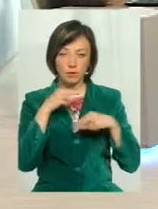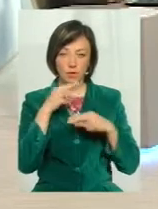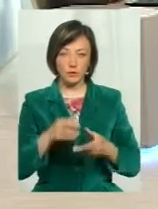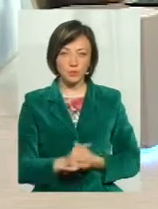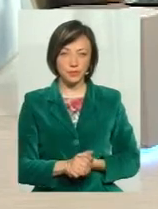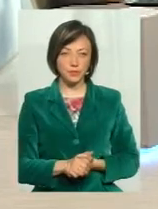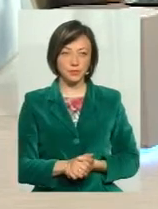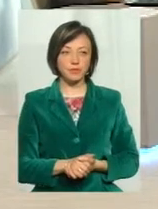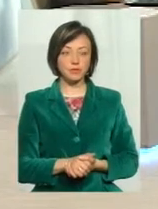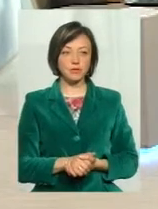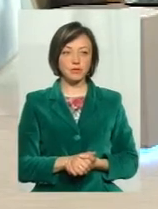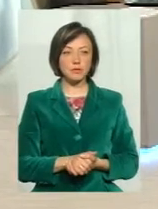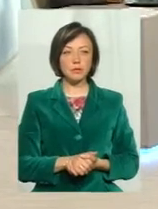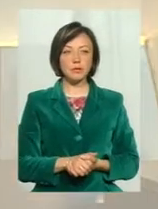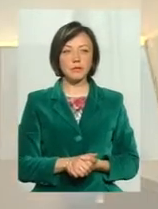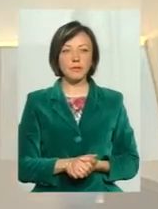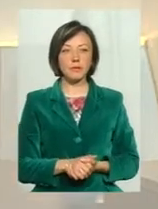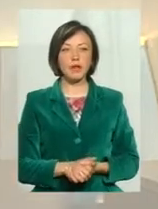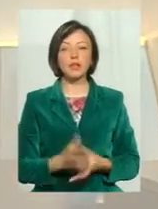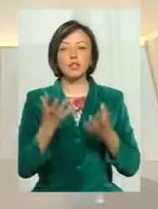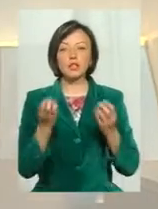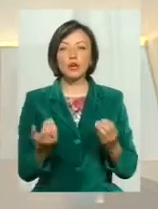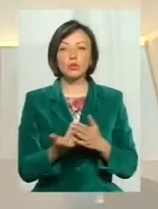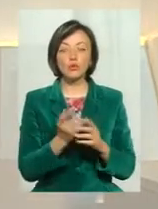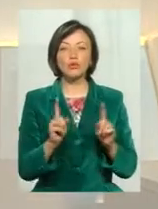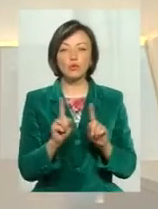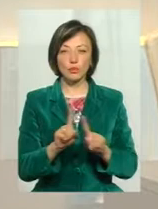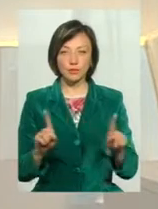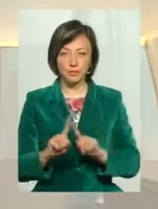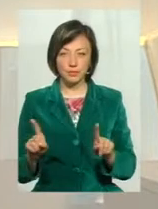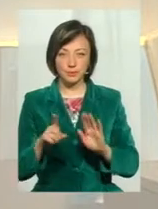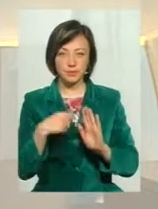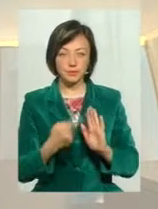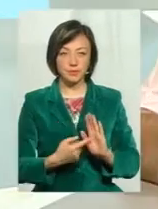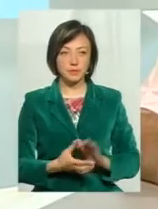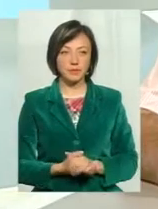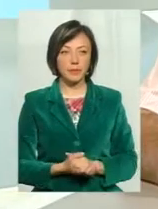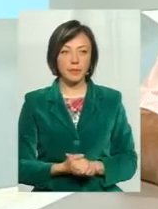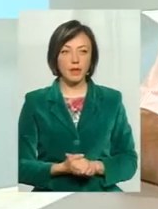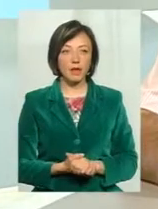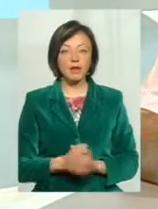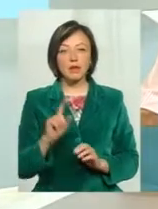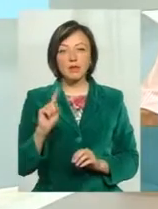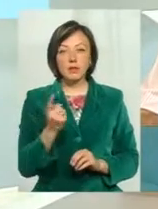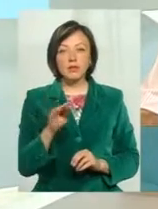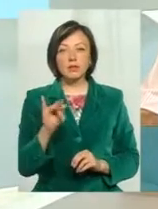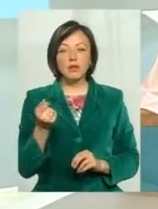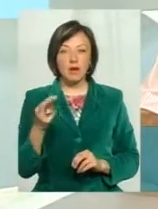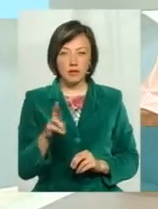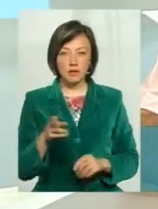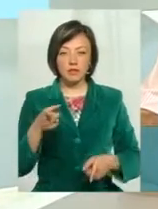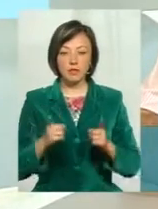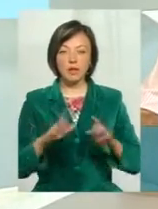увагу. Яких нововведень ще чекати? Ну, з 1 травня я би,